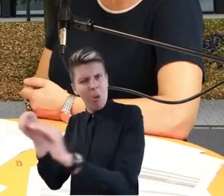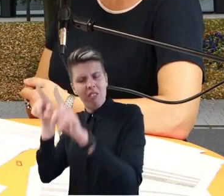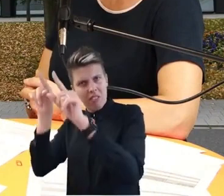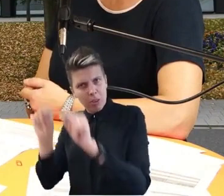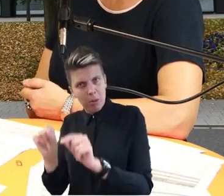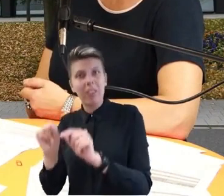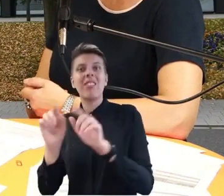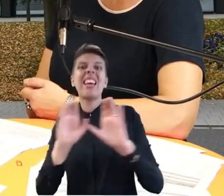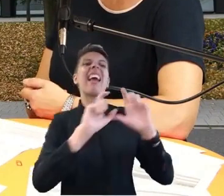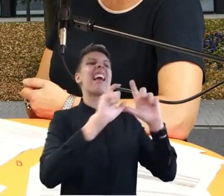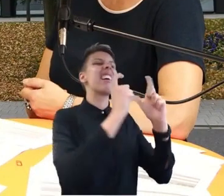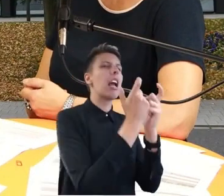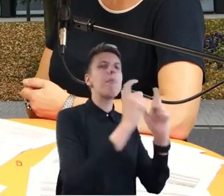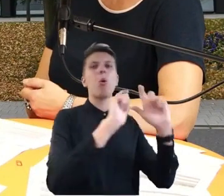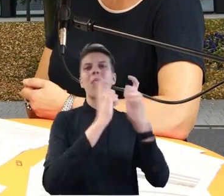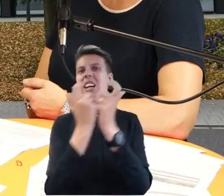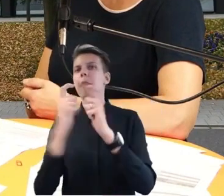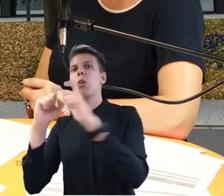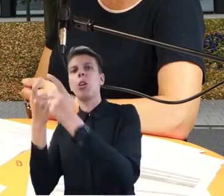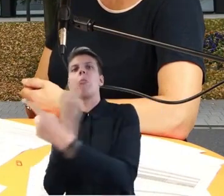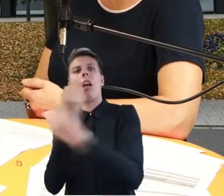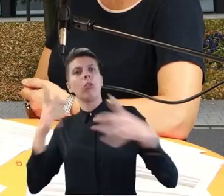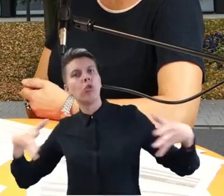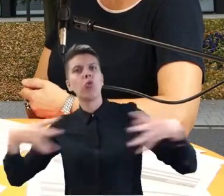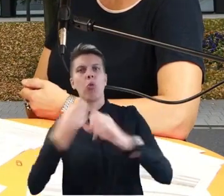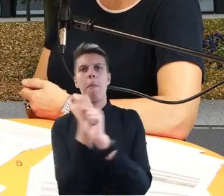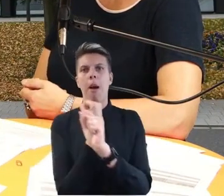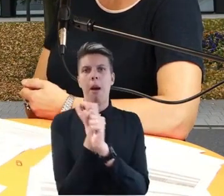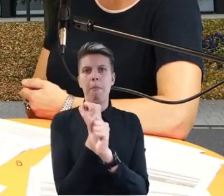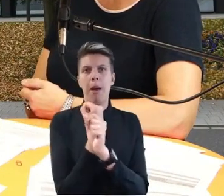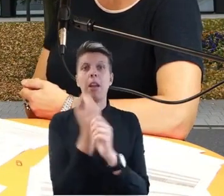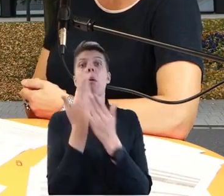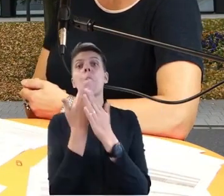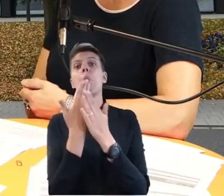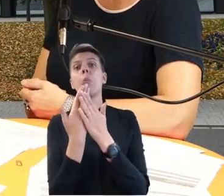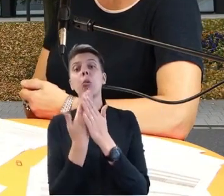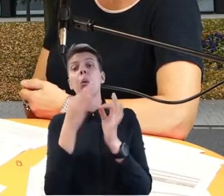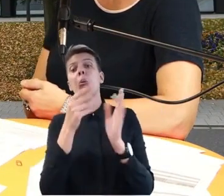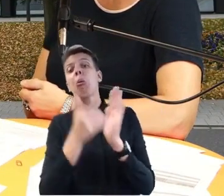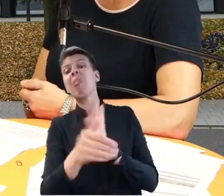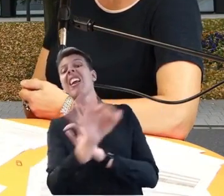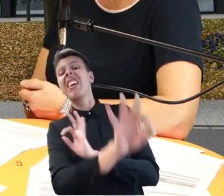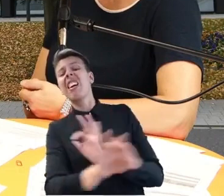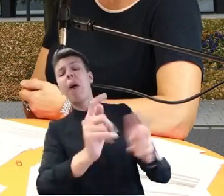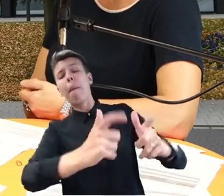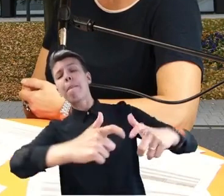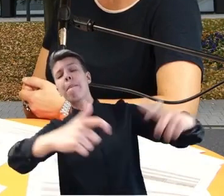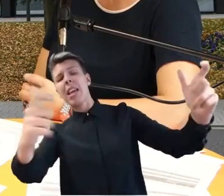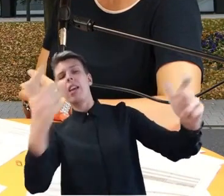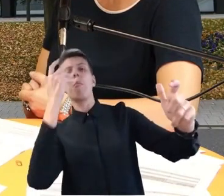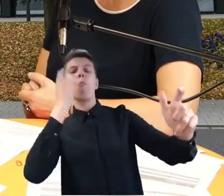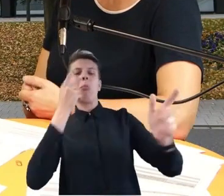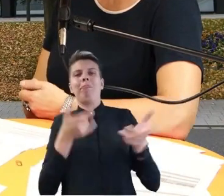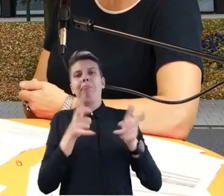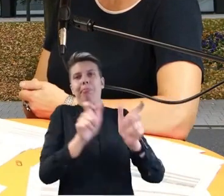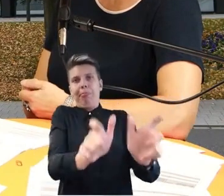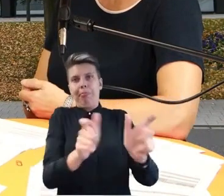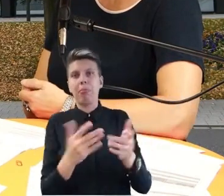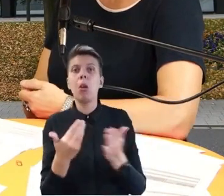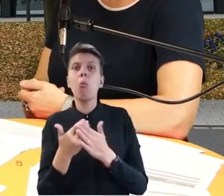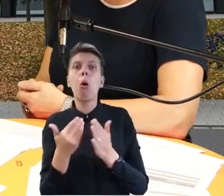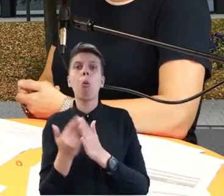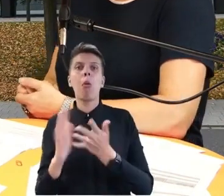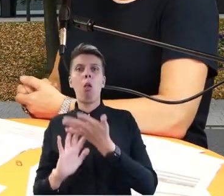zusammenwirken um größere gefahrenlagen zielgerichtet abzuarbeiten also ein kleines feuer